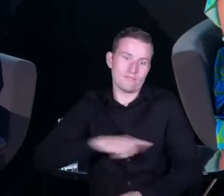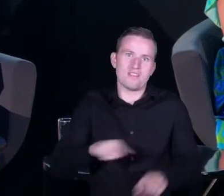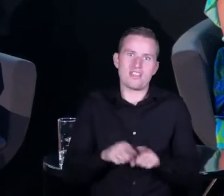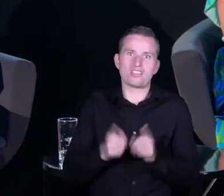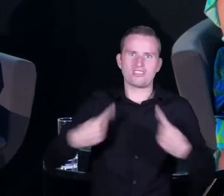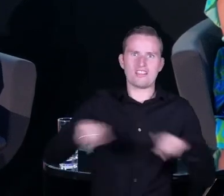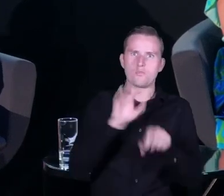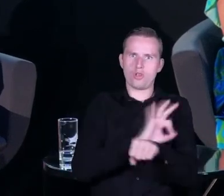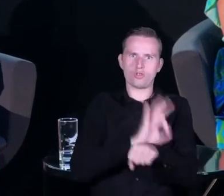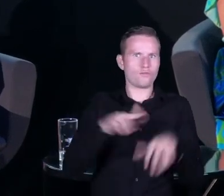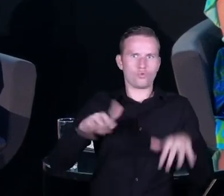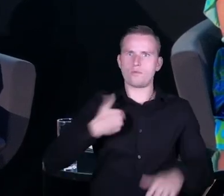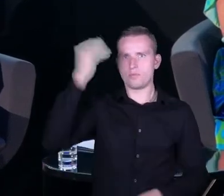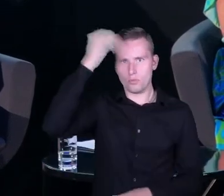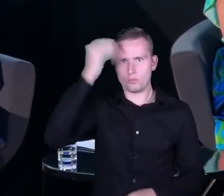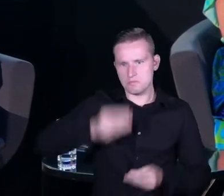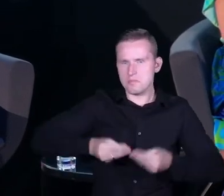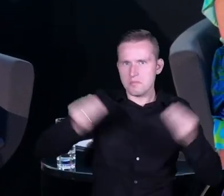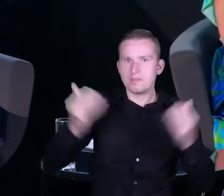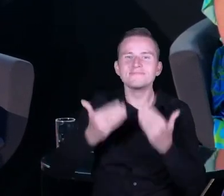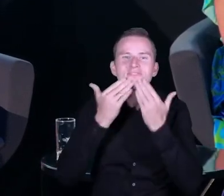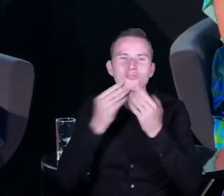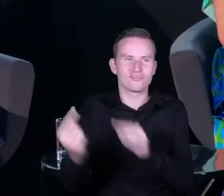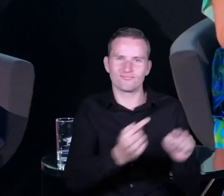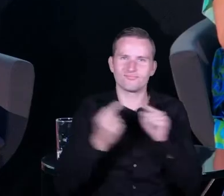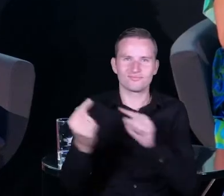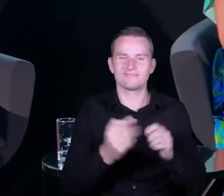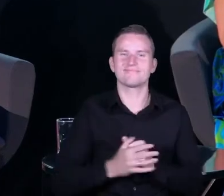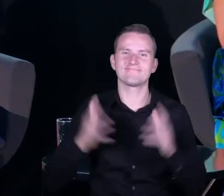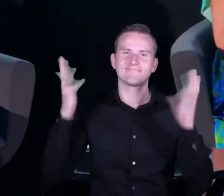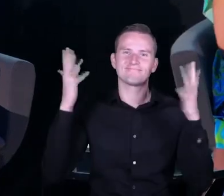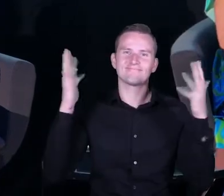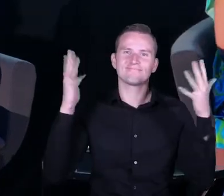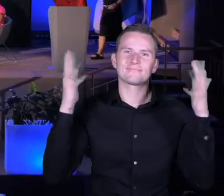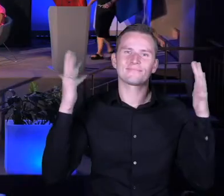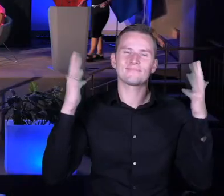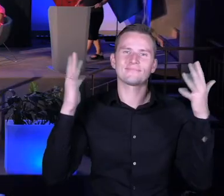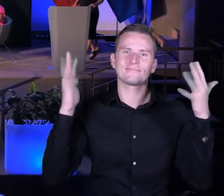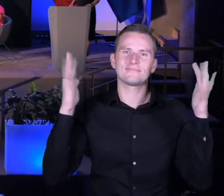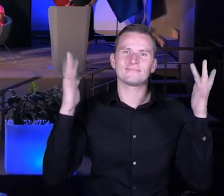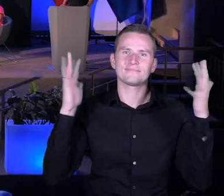po prostu się dużo nauczyliśmy. Dziękuję Wam za tę rozmowę. Dziękujemy.